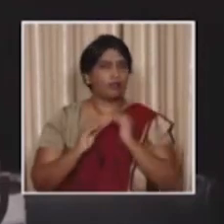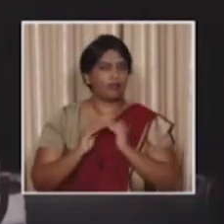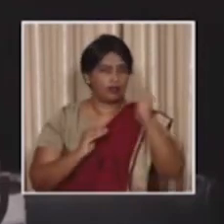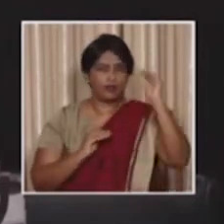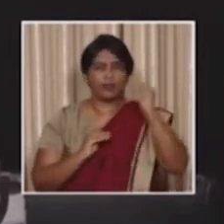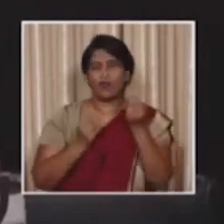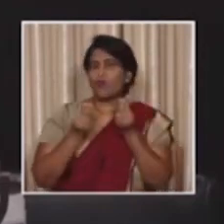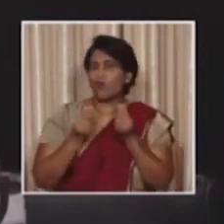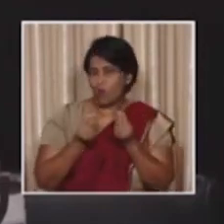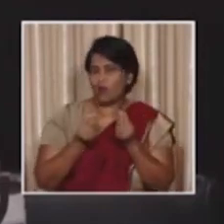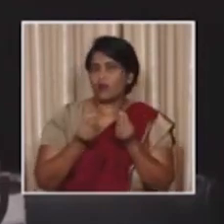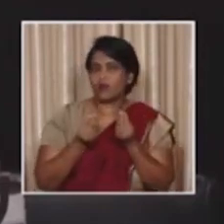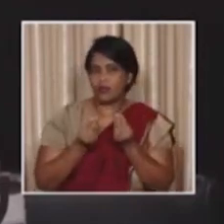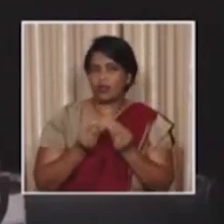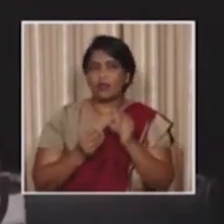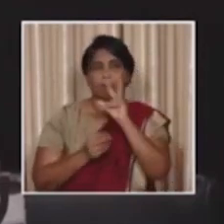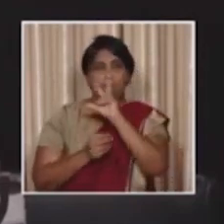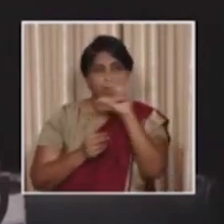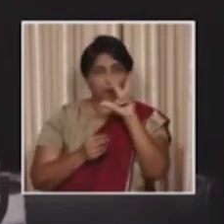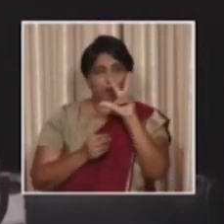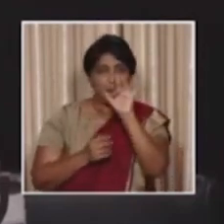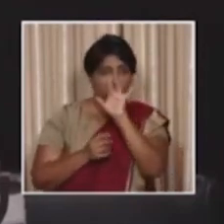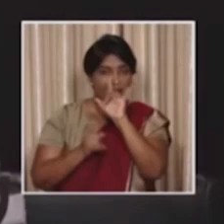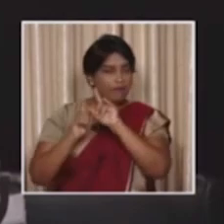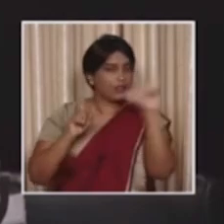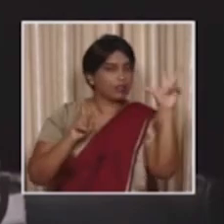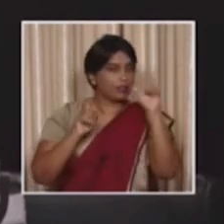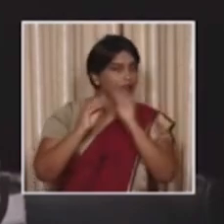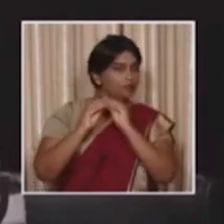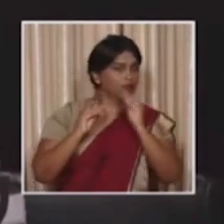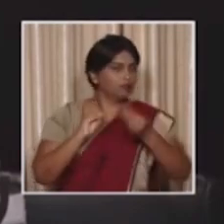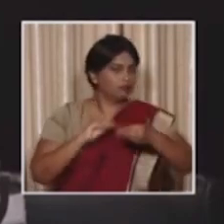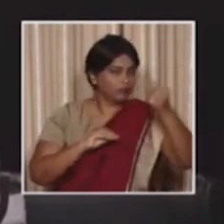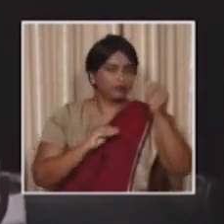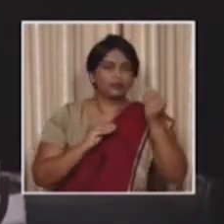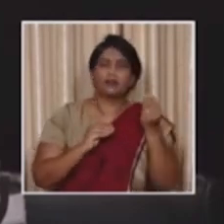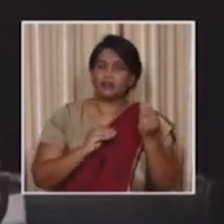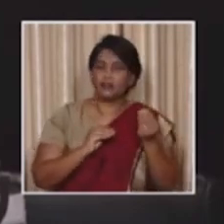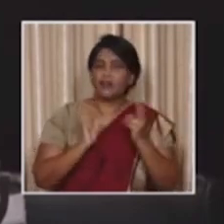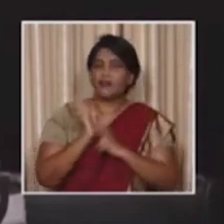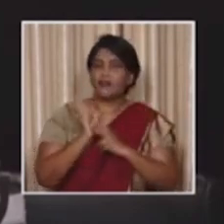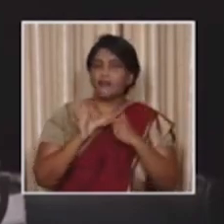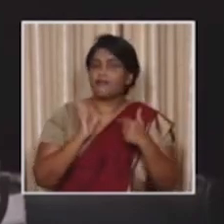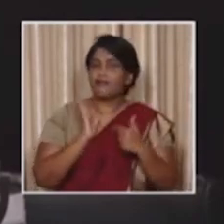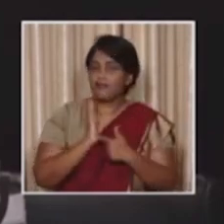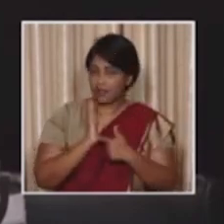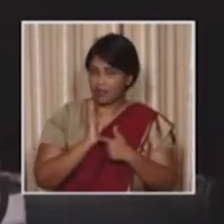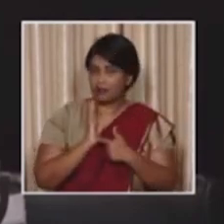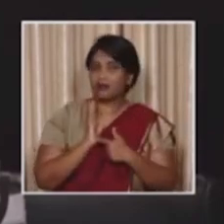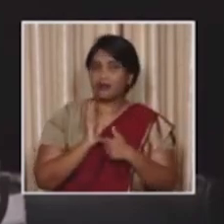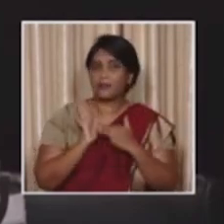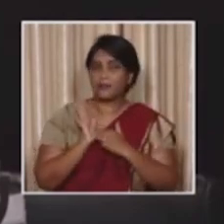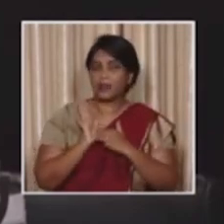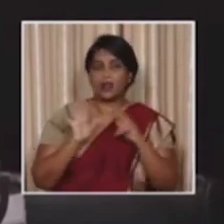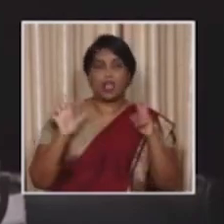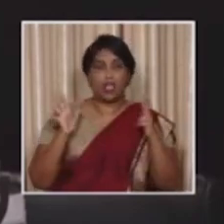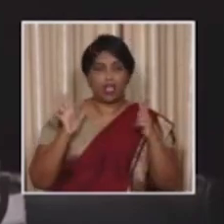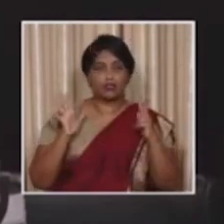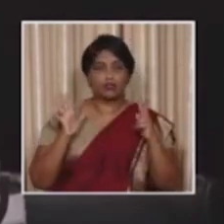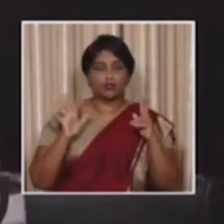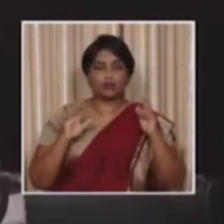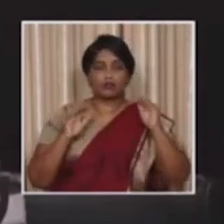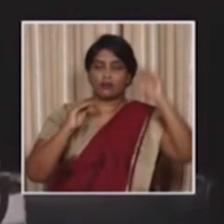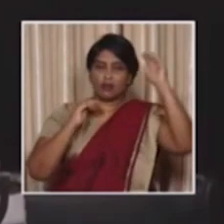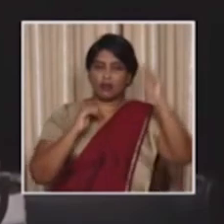காணப்படுகின்றது. 600 கிலோகிராம் பால்மாவின் விலை 1800 ரூபாவாகவே தற்போதும் காணப்படுகின்றது. வெட்வரி அதிகரிக்கப்பட்டமையை தொடர்ந்தும்